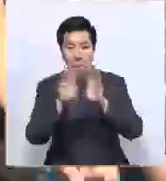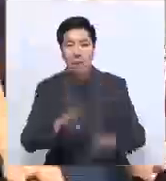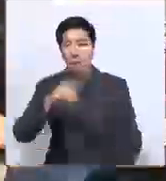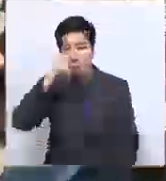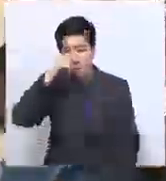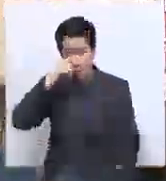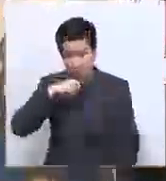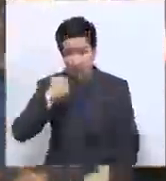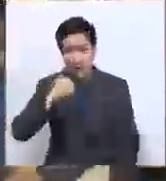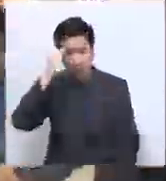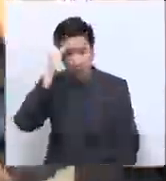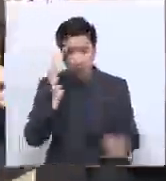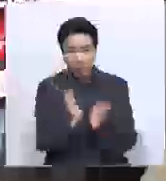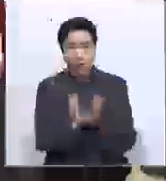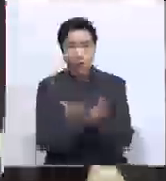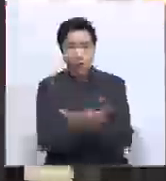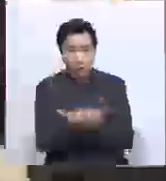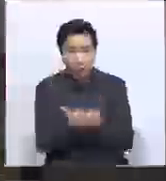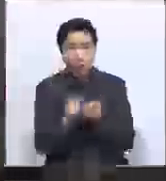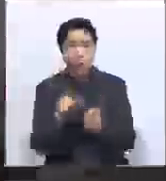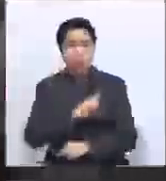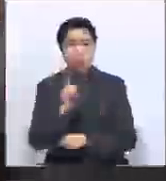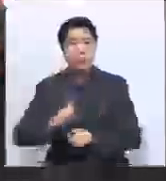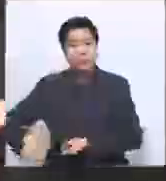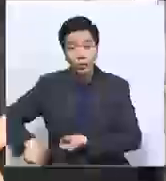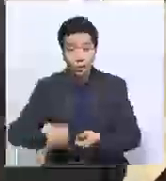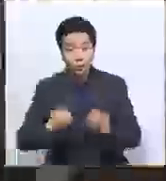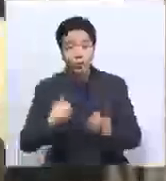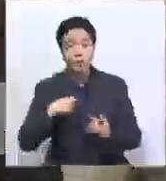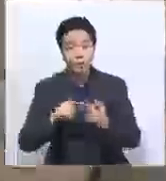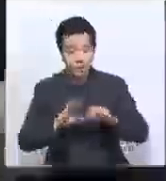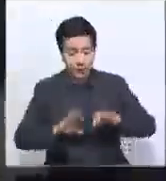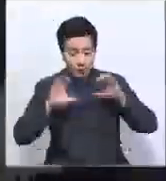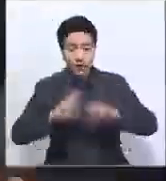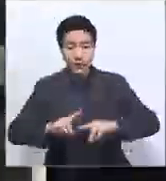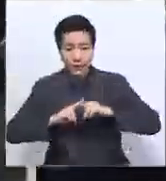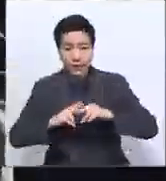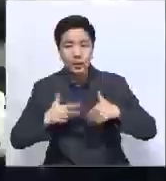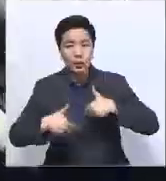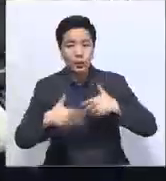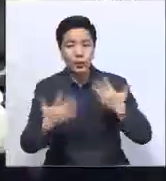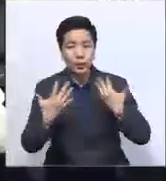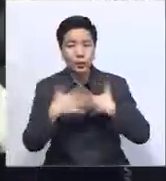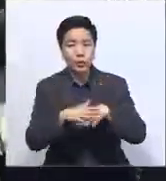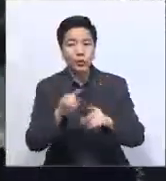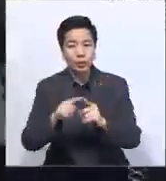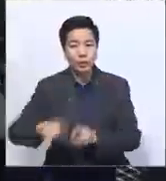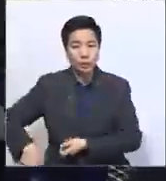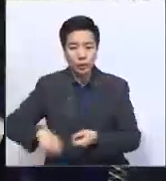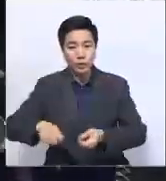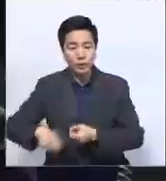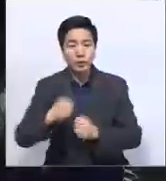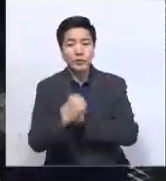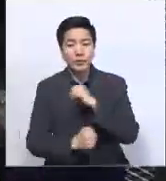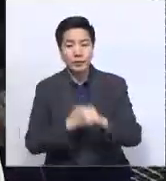ยๆค่ะรับเทศกาลสงกรานต์สำหรับโครงการประชารัฐร่วมใจดูแลความปลอดภัยบ้านประชาชนช่วงของเทศกาลสงกร